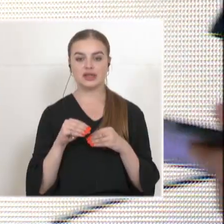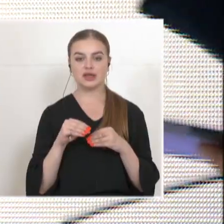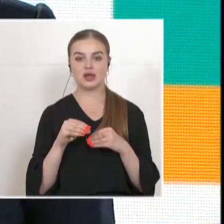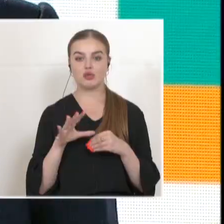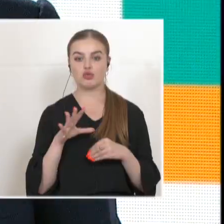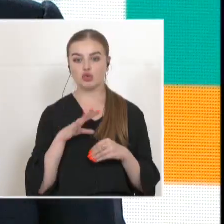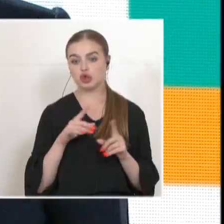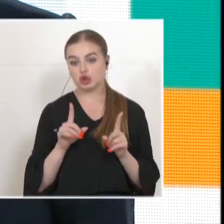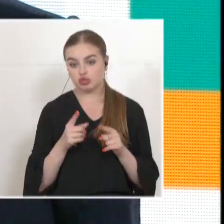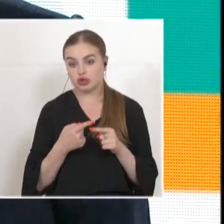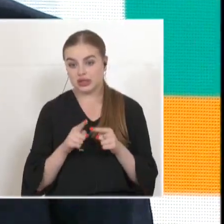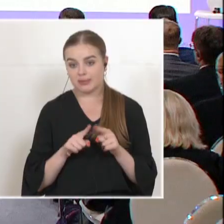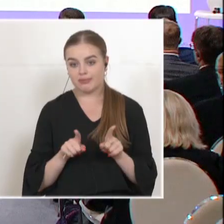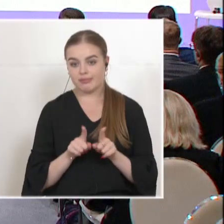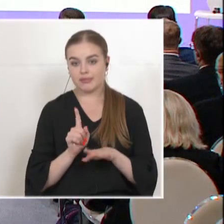чимось нормальним,